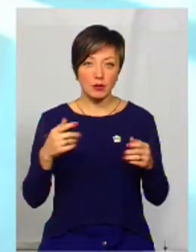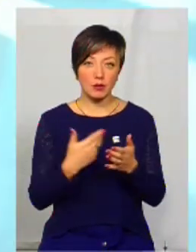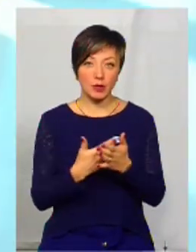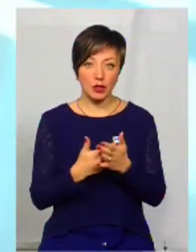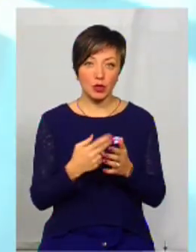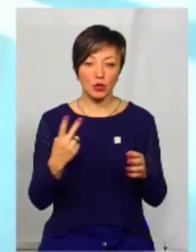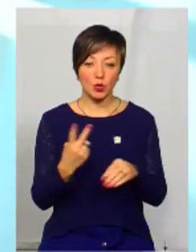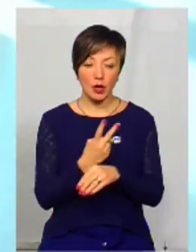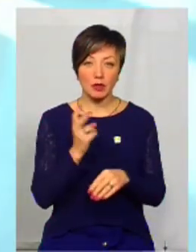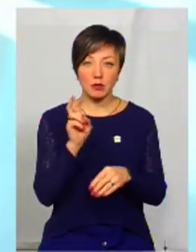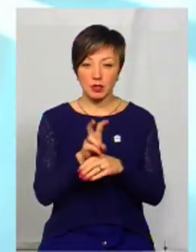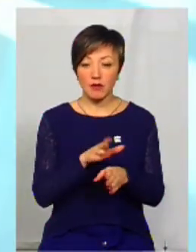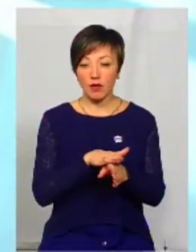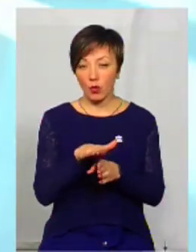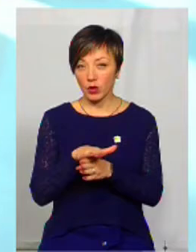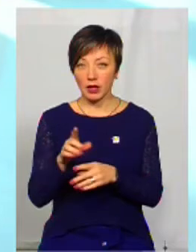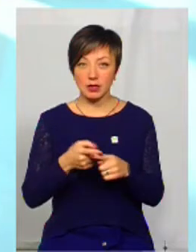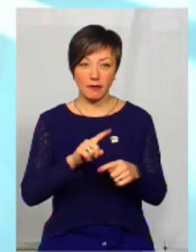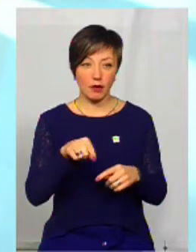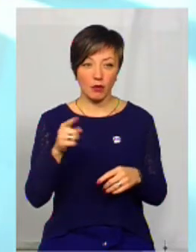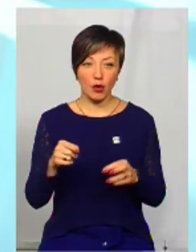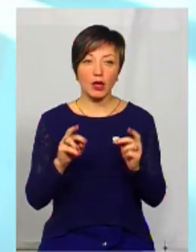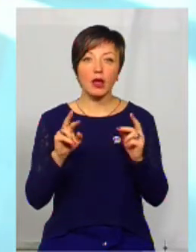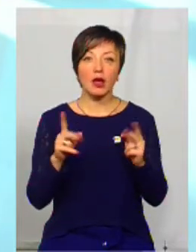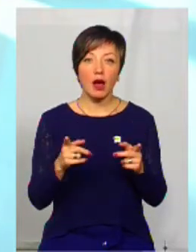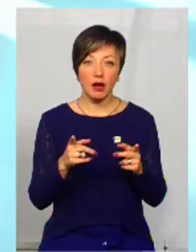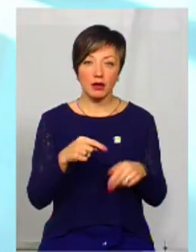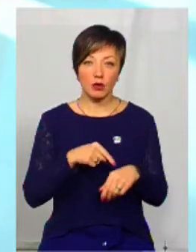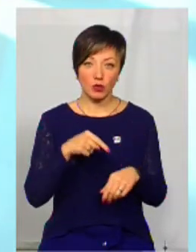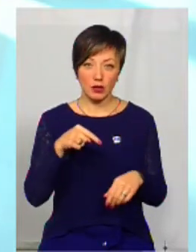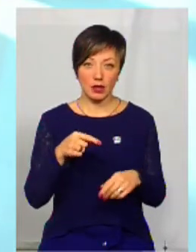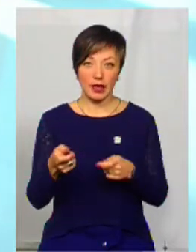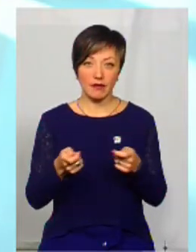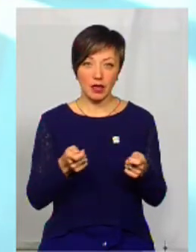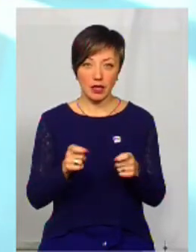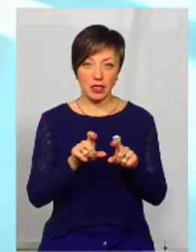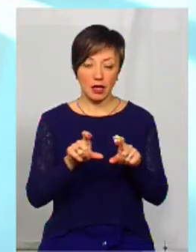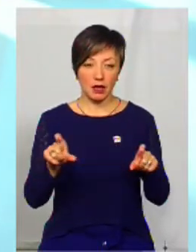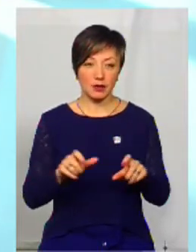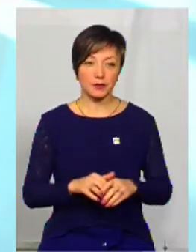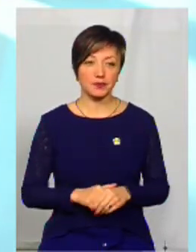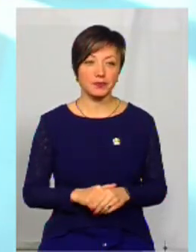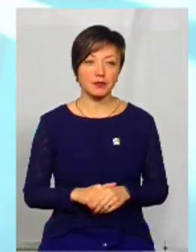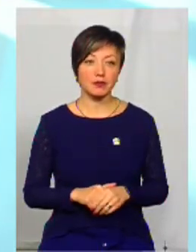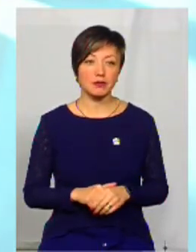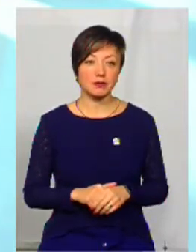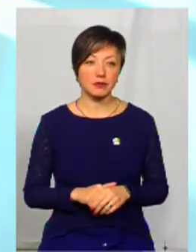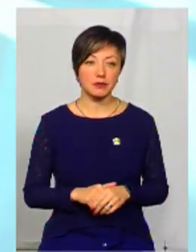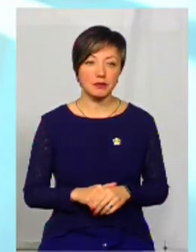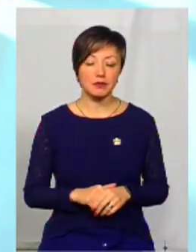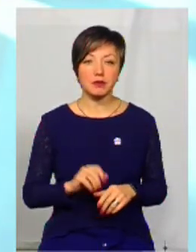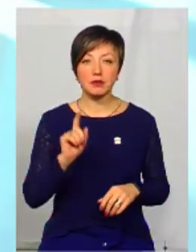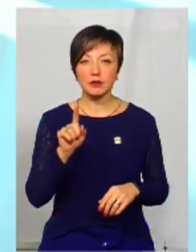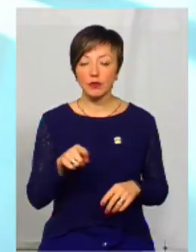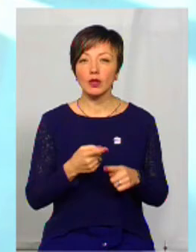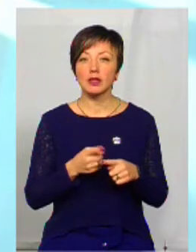знову другий раз і побачили вже виконання цих вимог, тобто як відреагували керівники закладів. Тому,